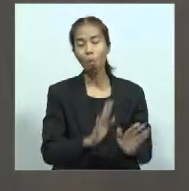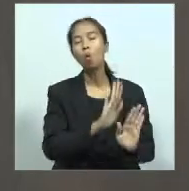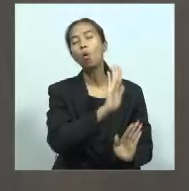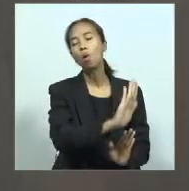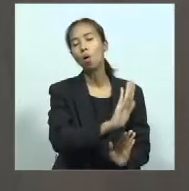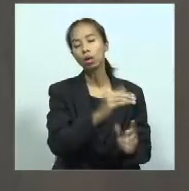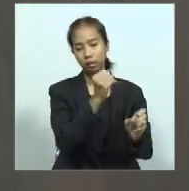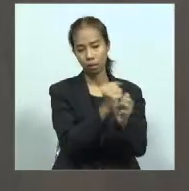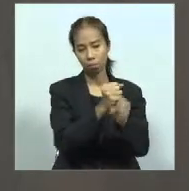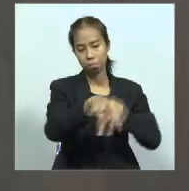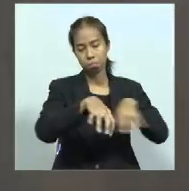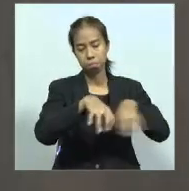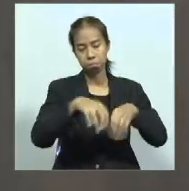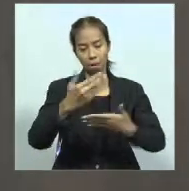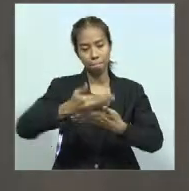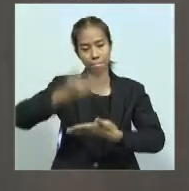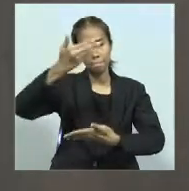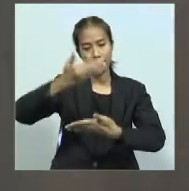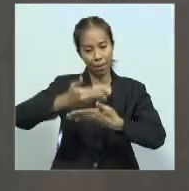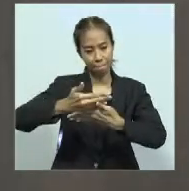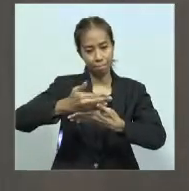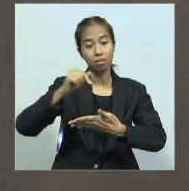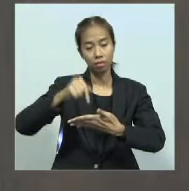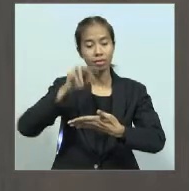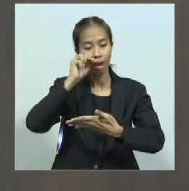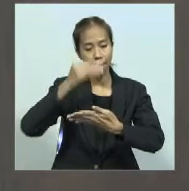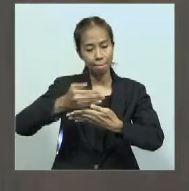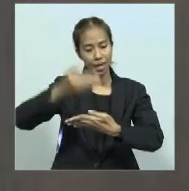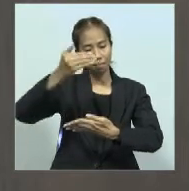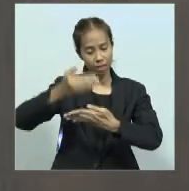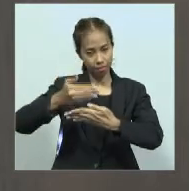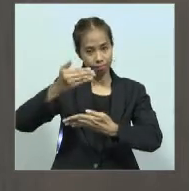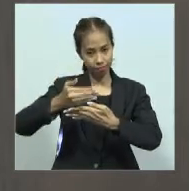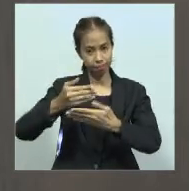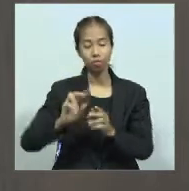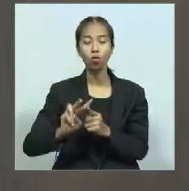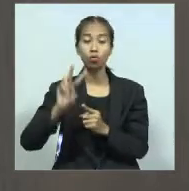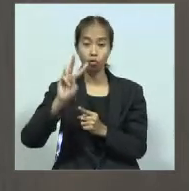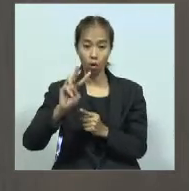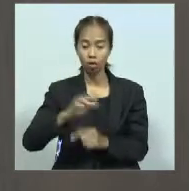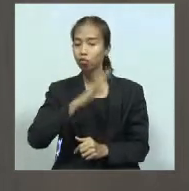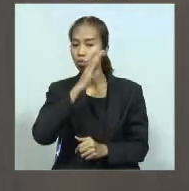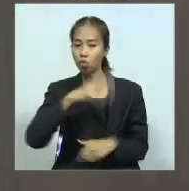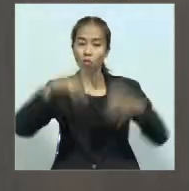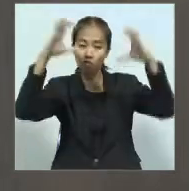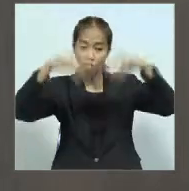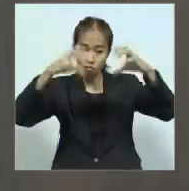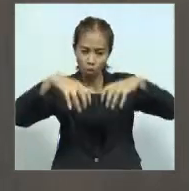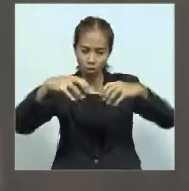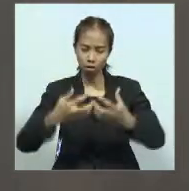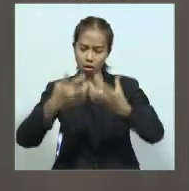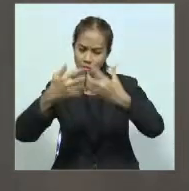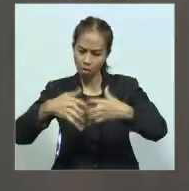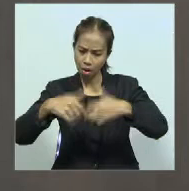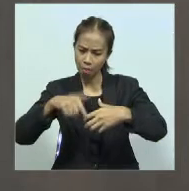การควบคุมประตูน้ำสองก็คือเวลาฝนตกมามีปั๊มตัวไหนเสียระบบเสีย